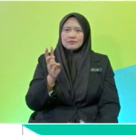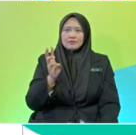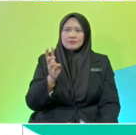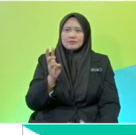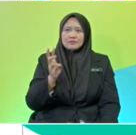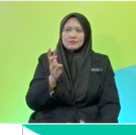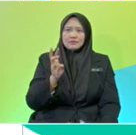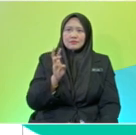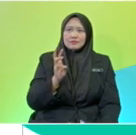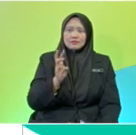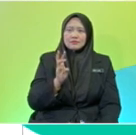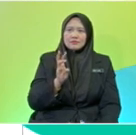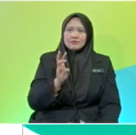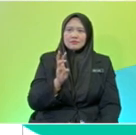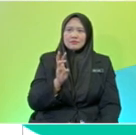tunggu